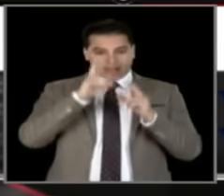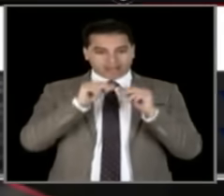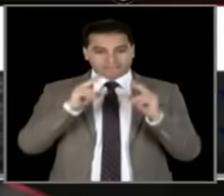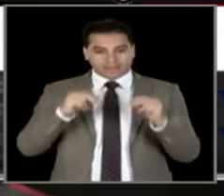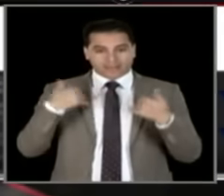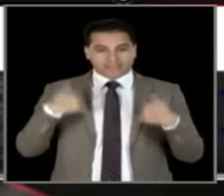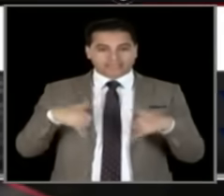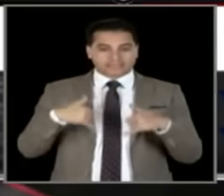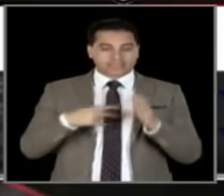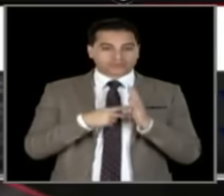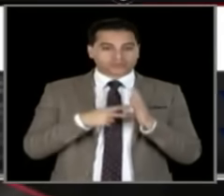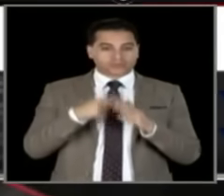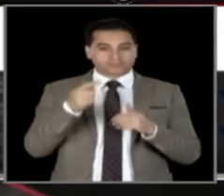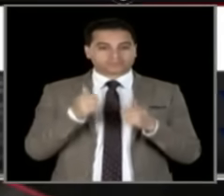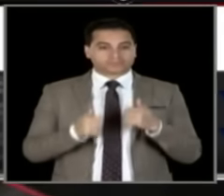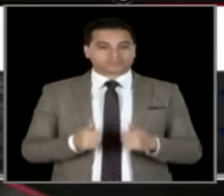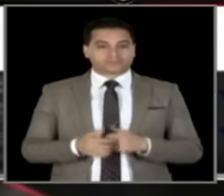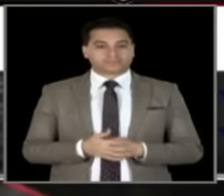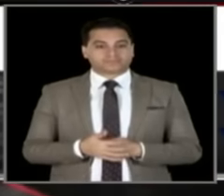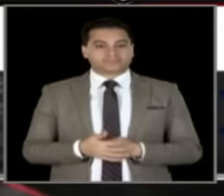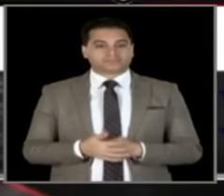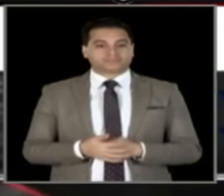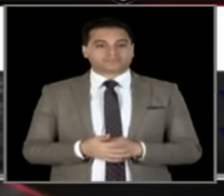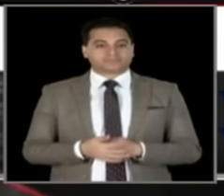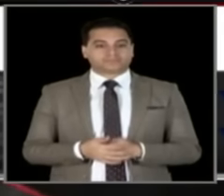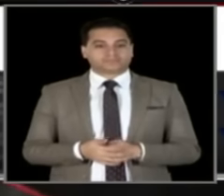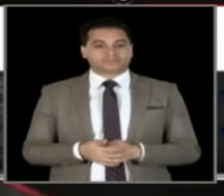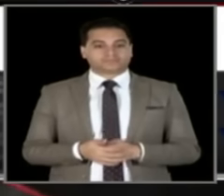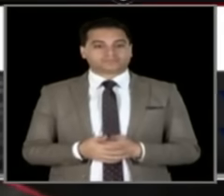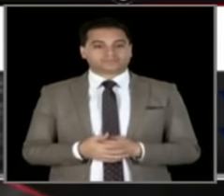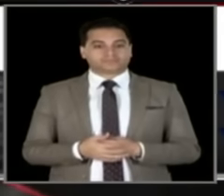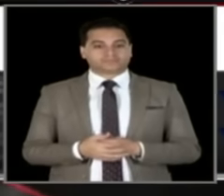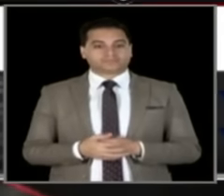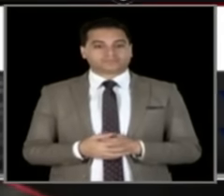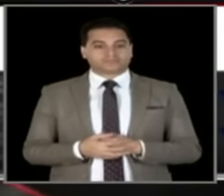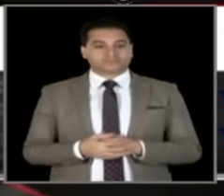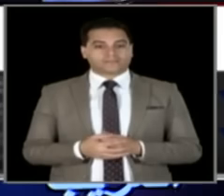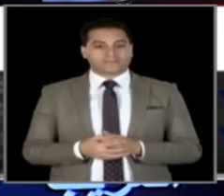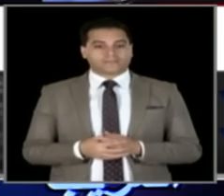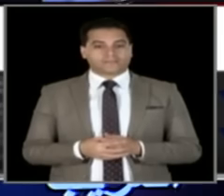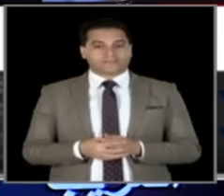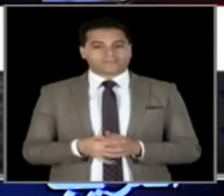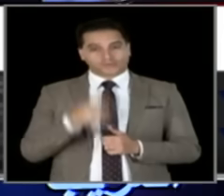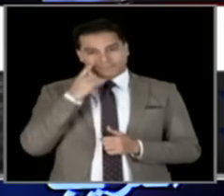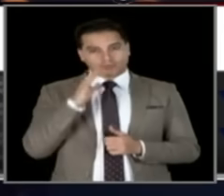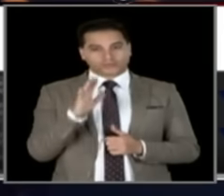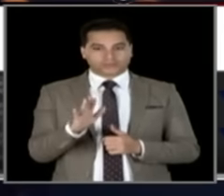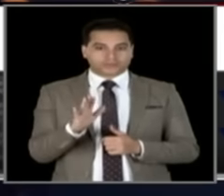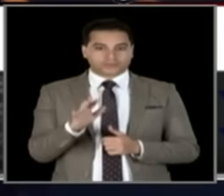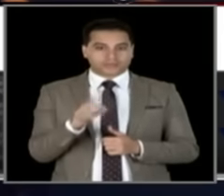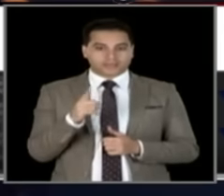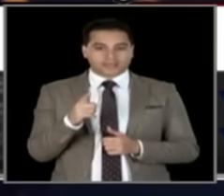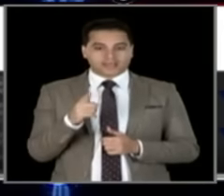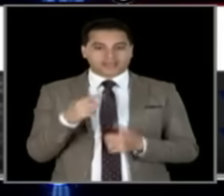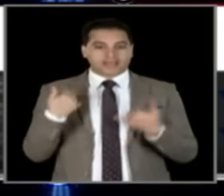الشاشة: العراق، لبنان، الجزائر، سوريا. بص بقى يا سيدي،